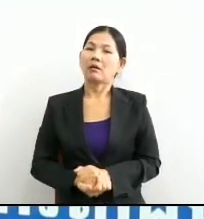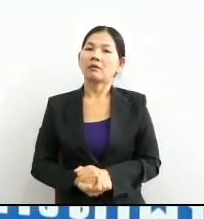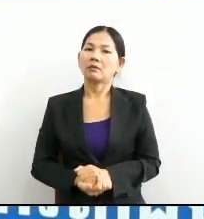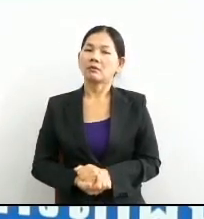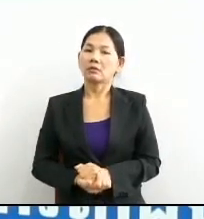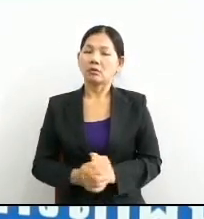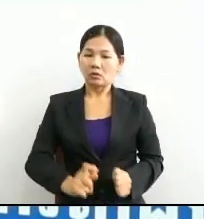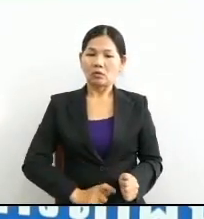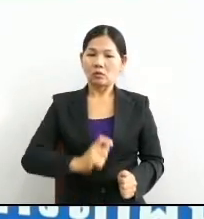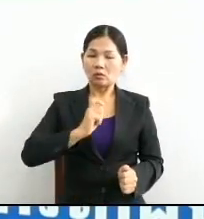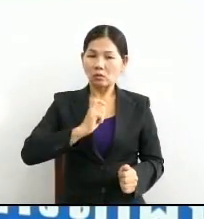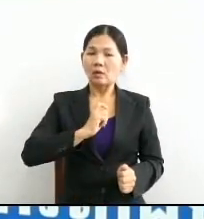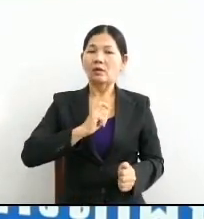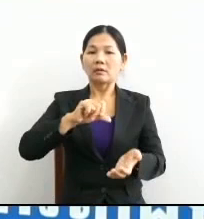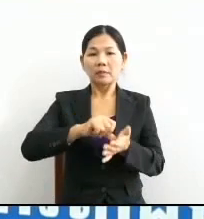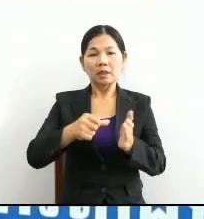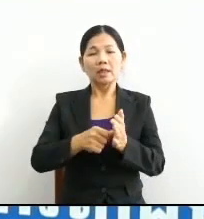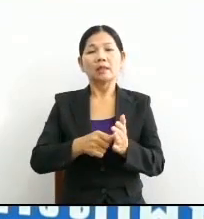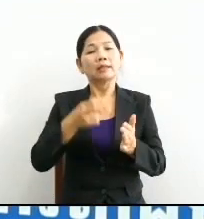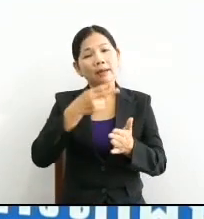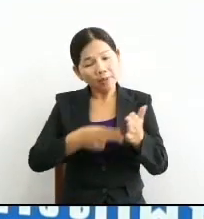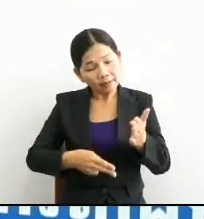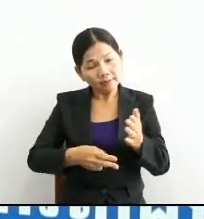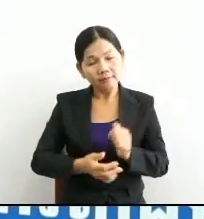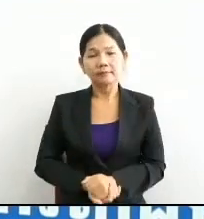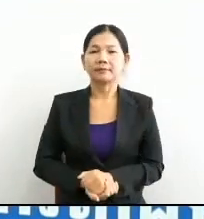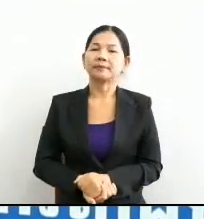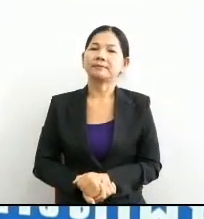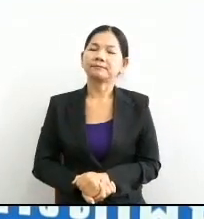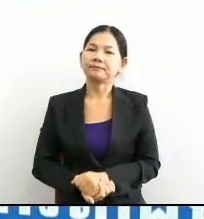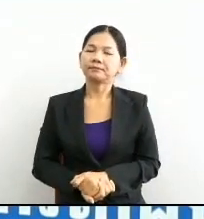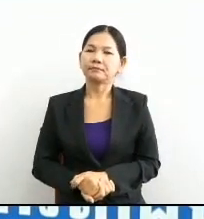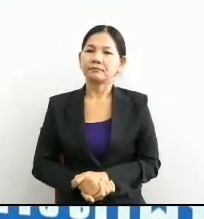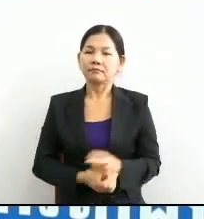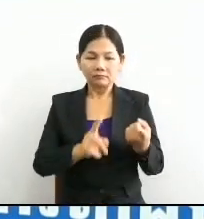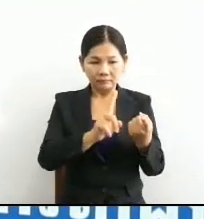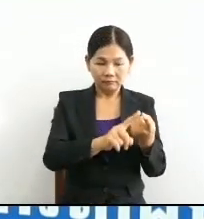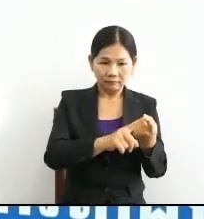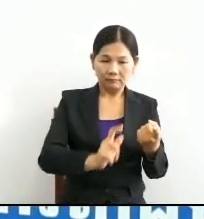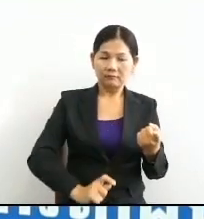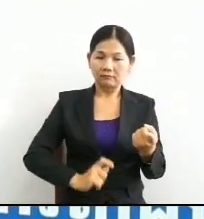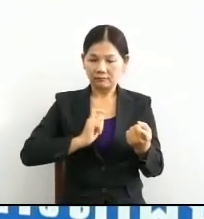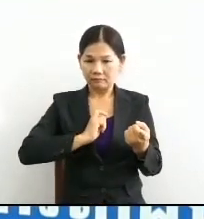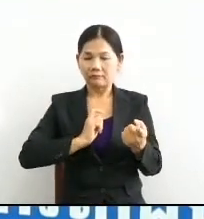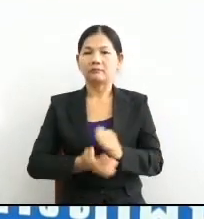họ còn cách mới môi này tí xâm rạp bị tìm môi nè chất đoàn này tí